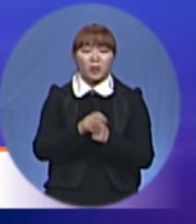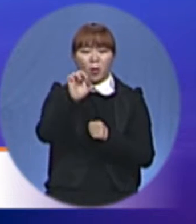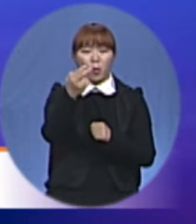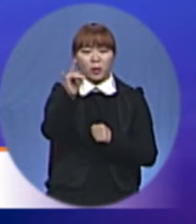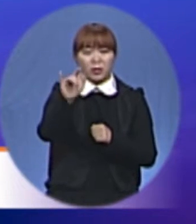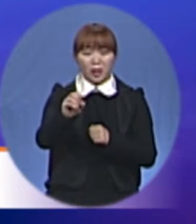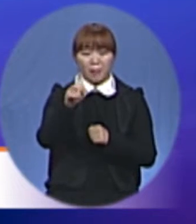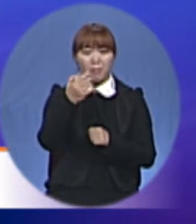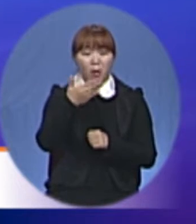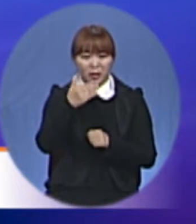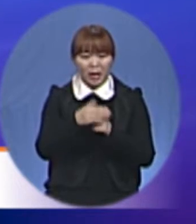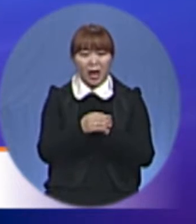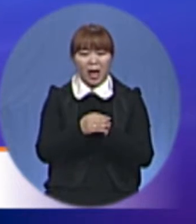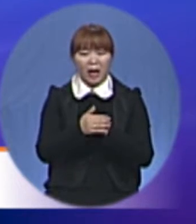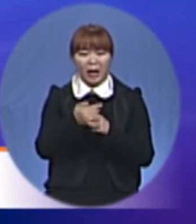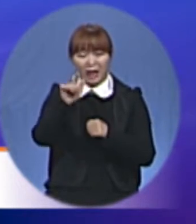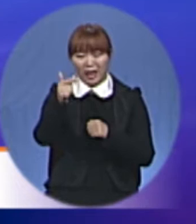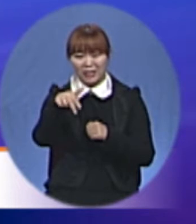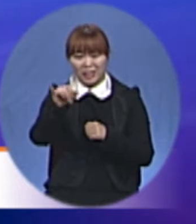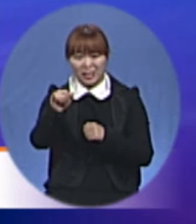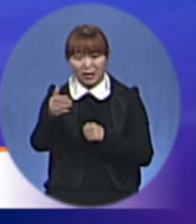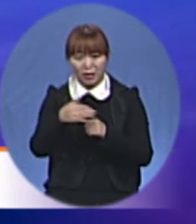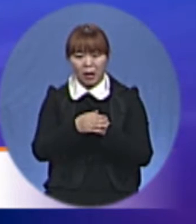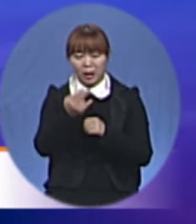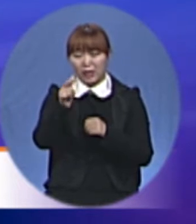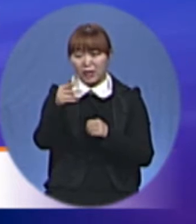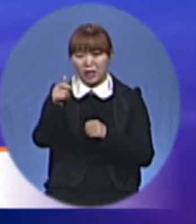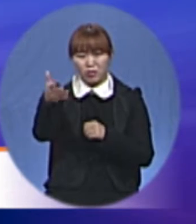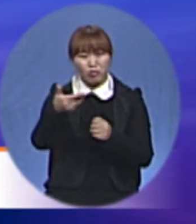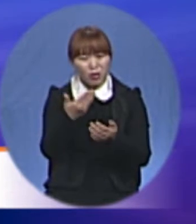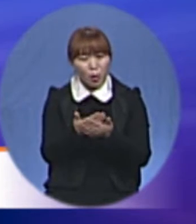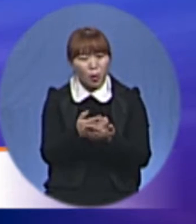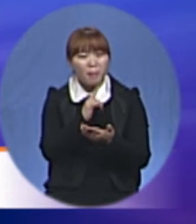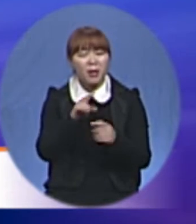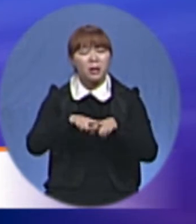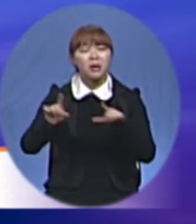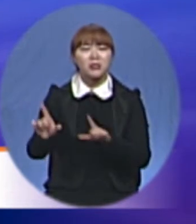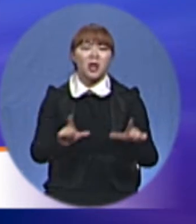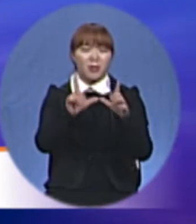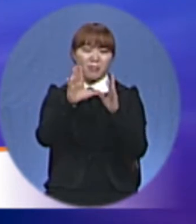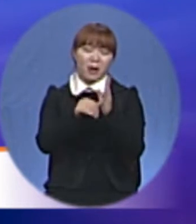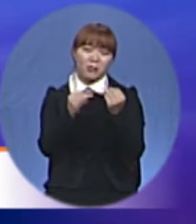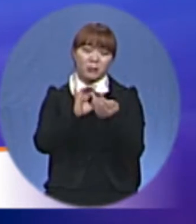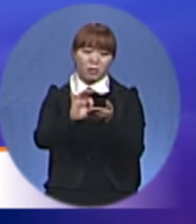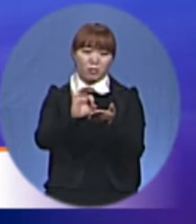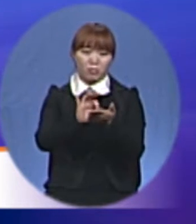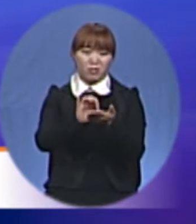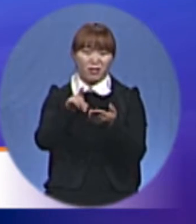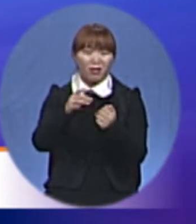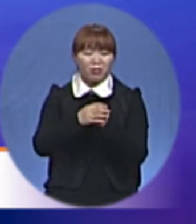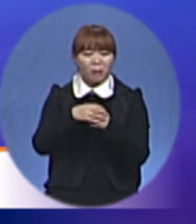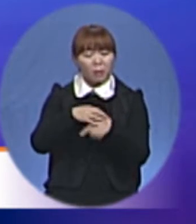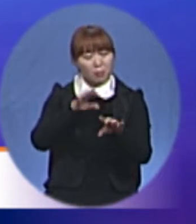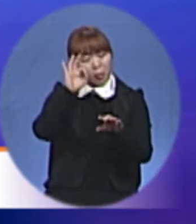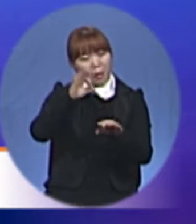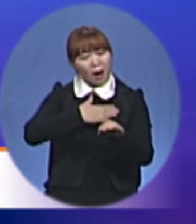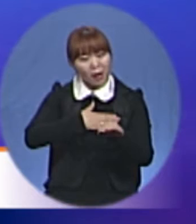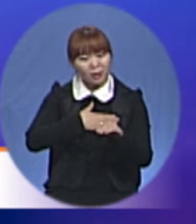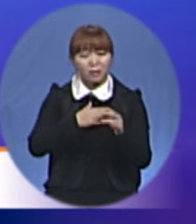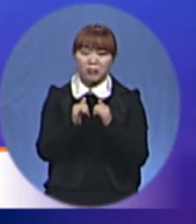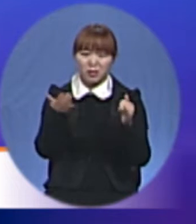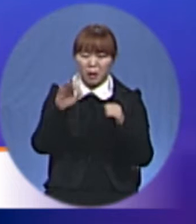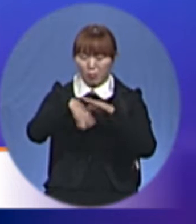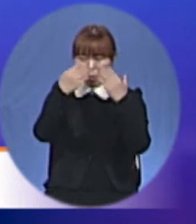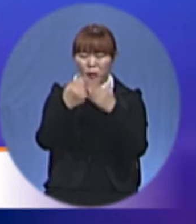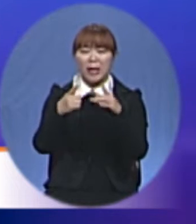오뎅 먹잖아 간지난다 다대기 주세요. 일상생활에서 많이 쓰는 표현인데요. 느끼신 분도 있겠지만